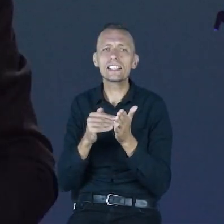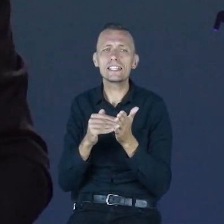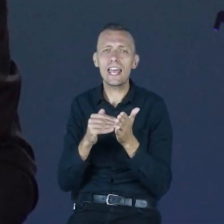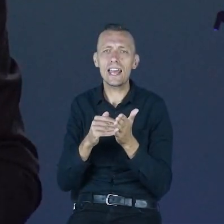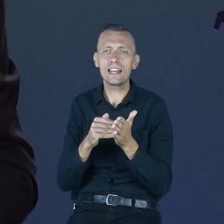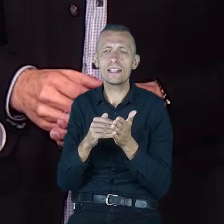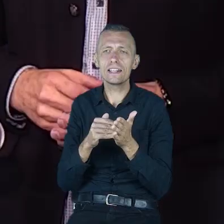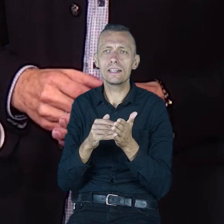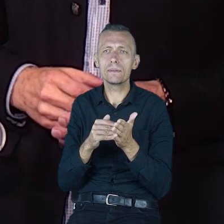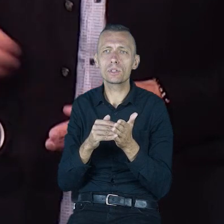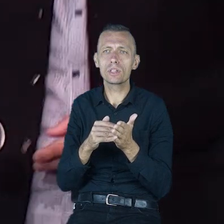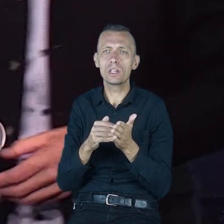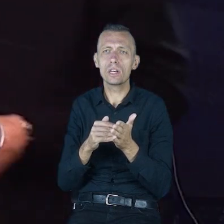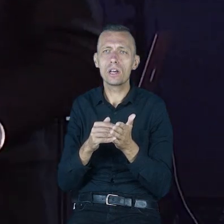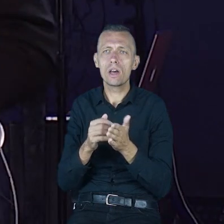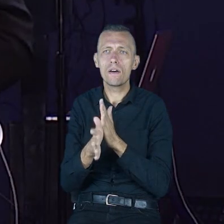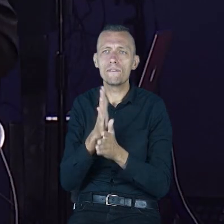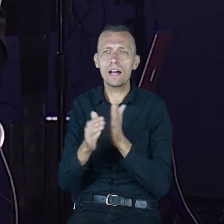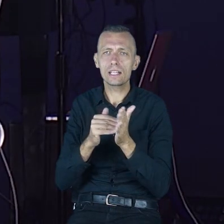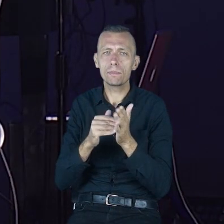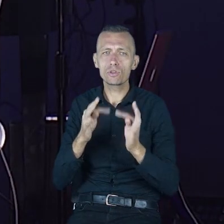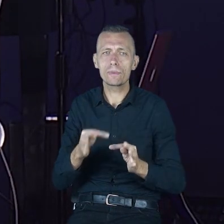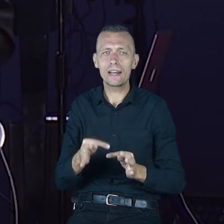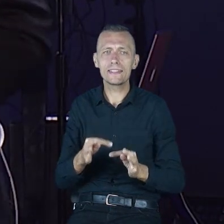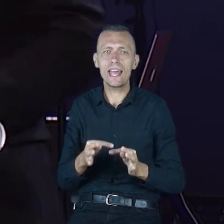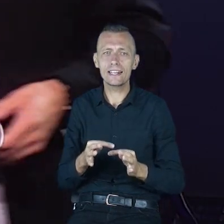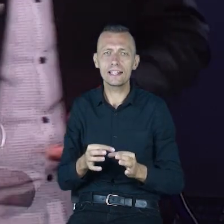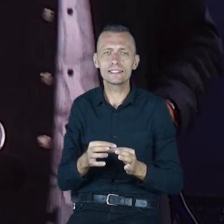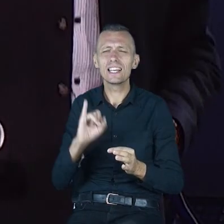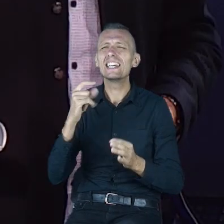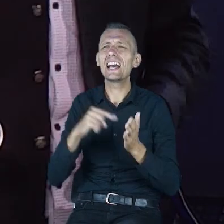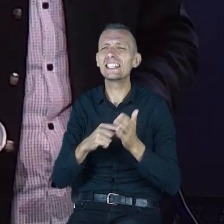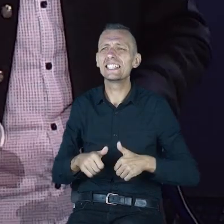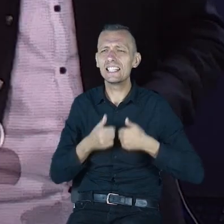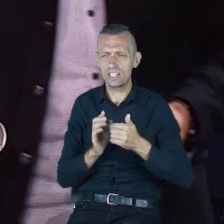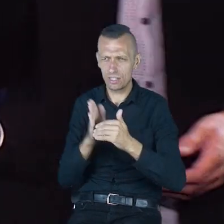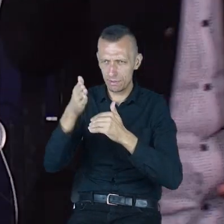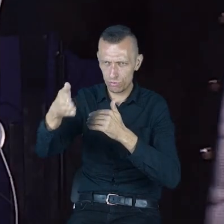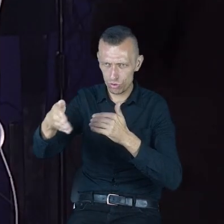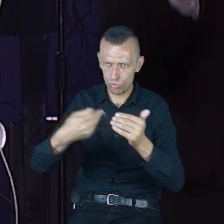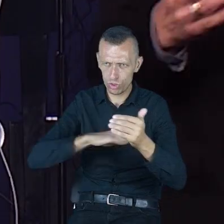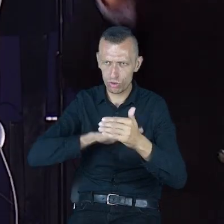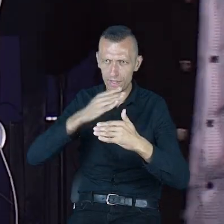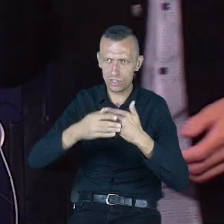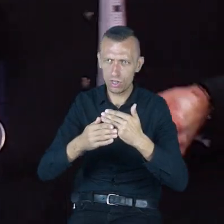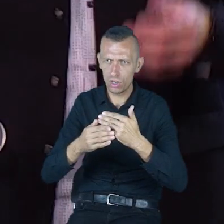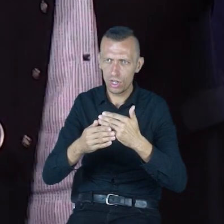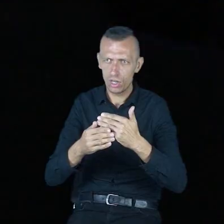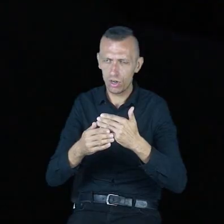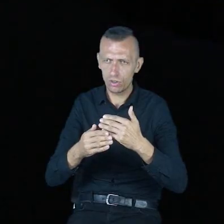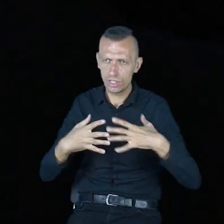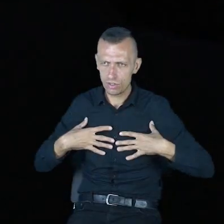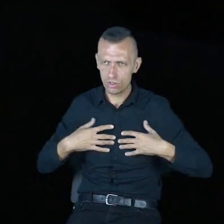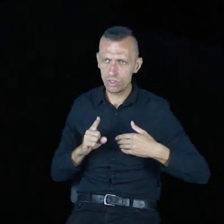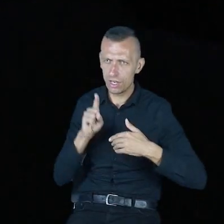cenne. Mamy to zrobić. Mamy to robić z miłością. Kiedy inni stają i nas krzywdzą, mamy też